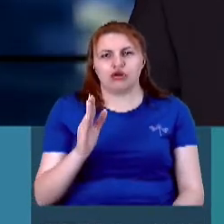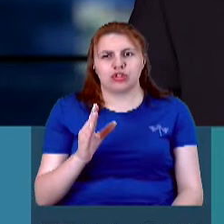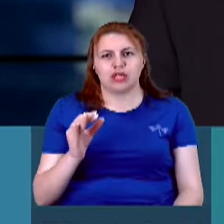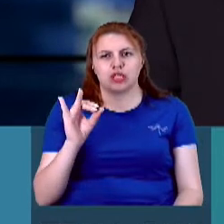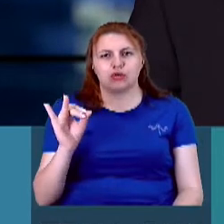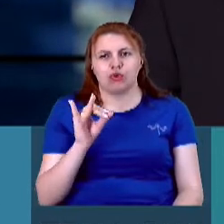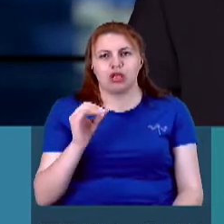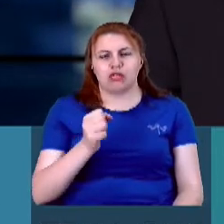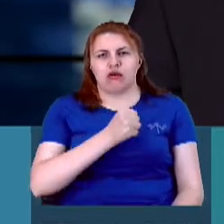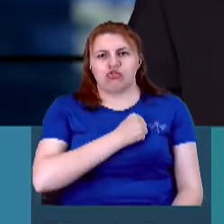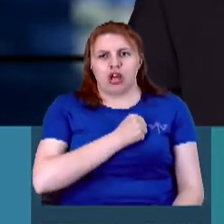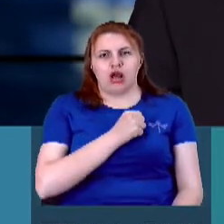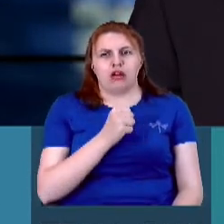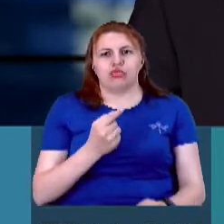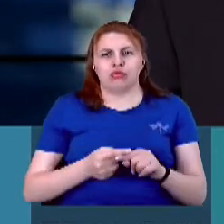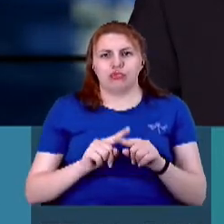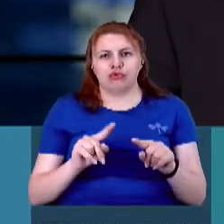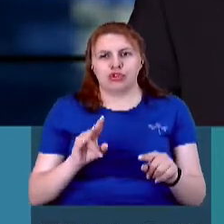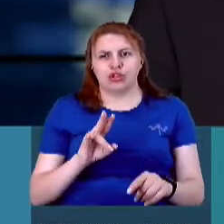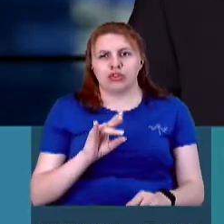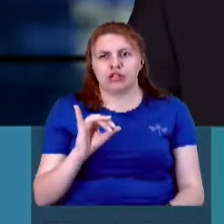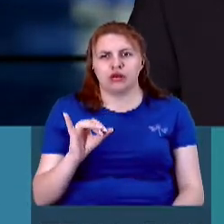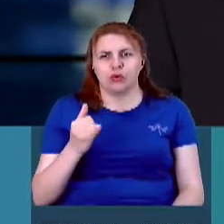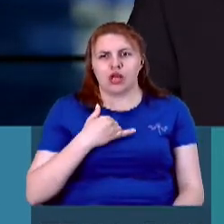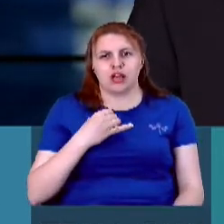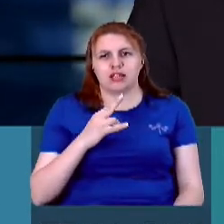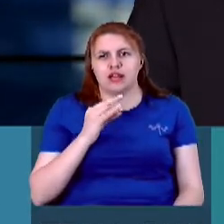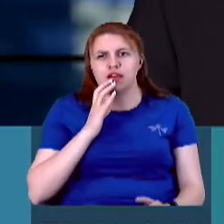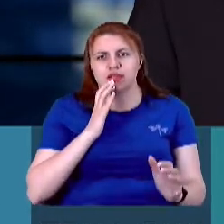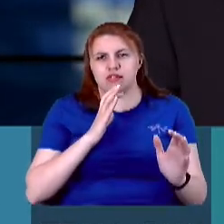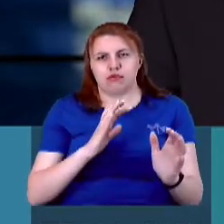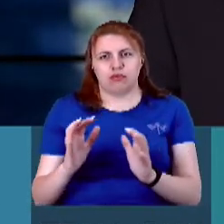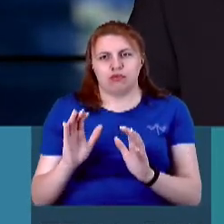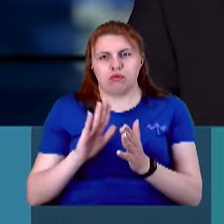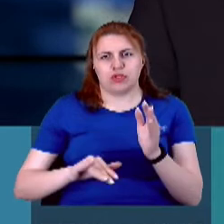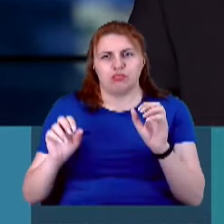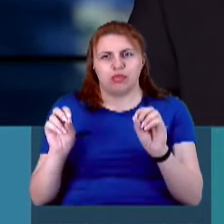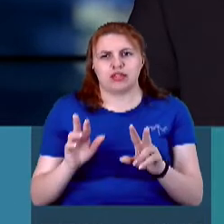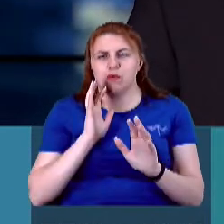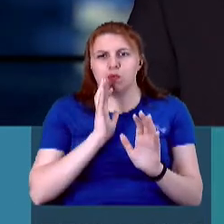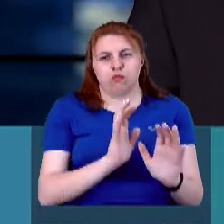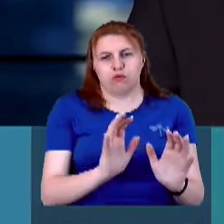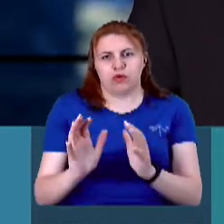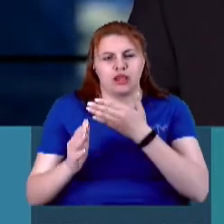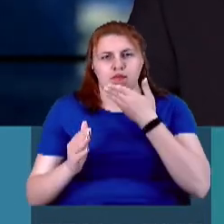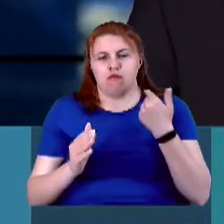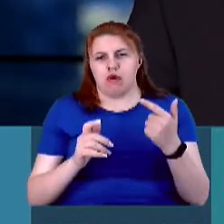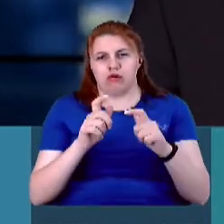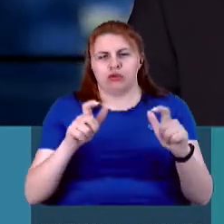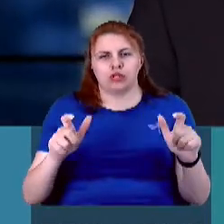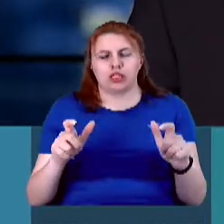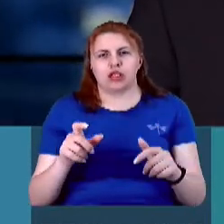що жодним чином у нас не передбачено забезпечення заходів безпеки для цих людей, жодним чином і не